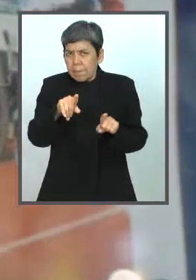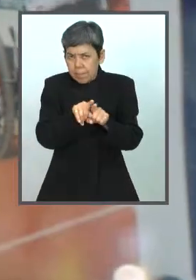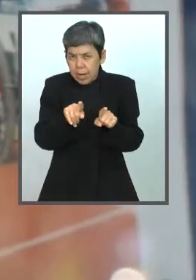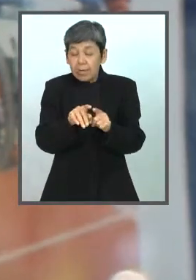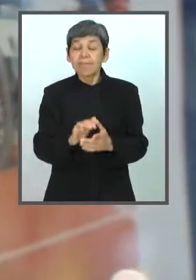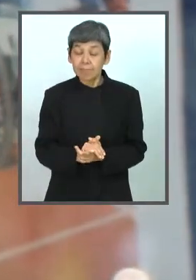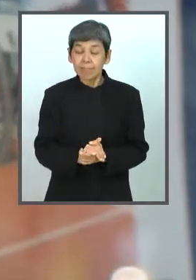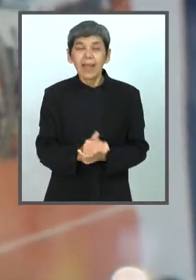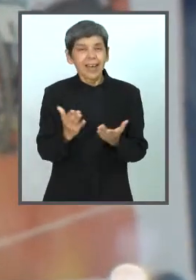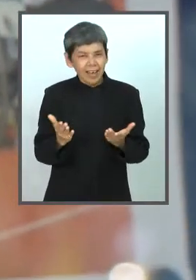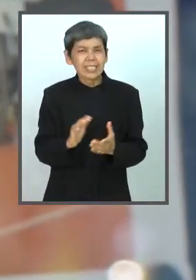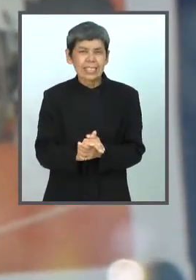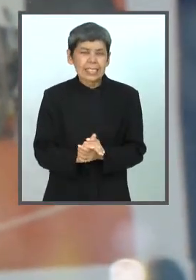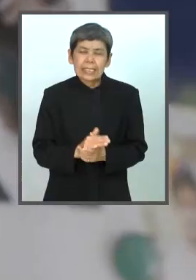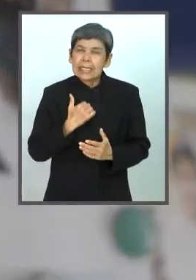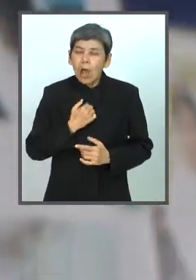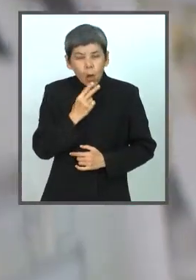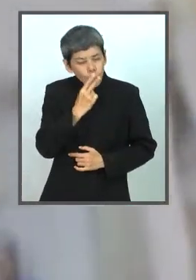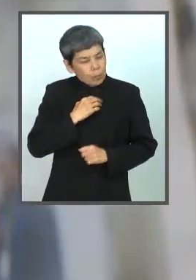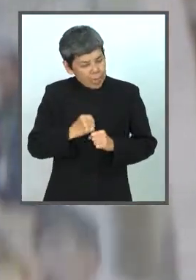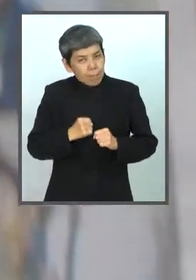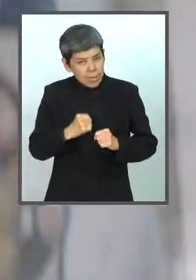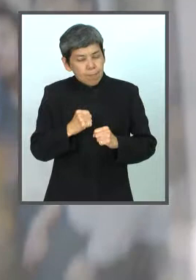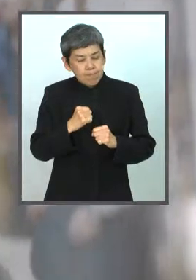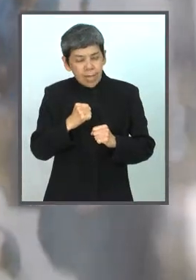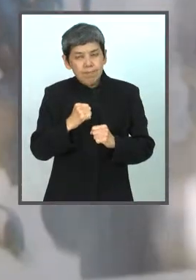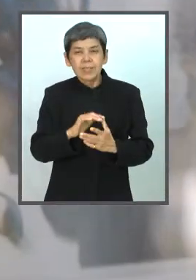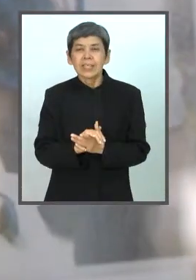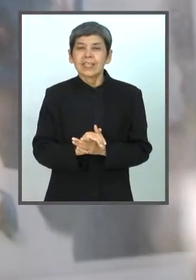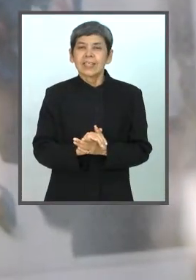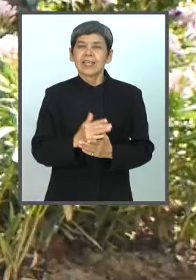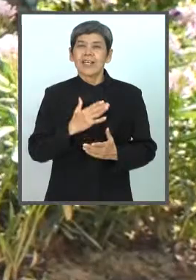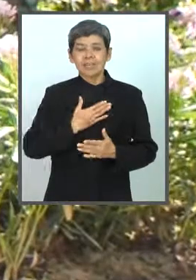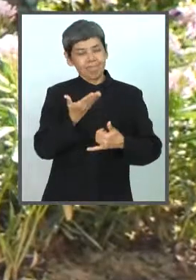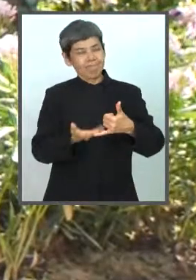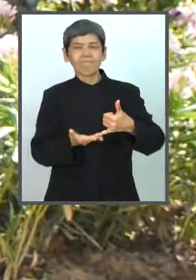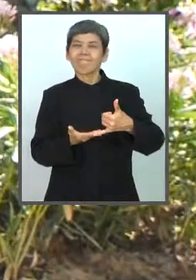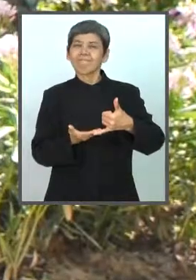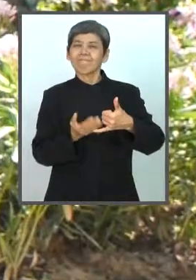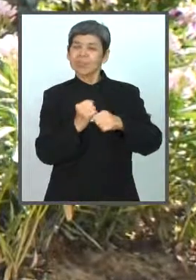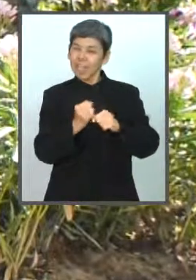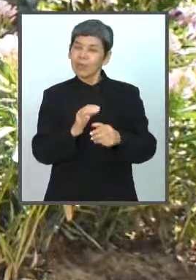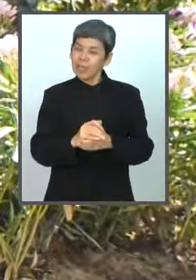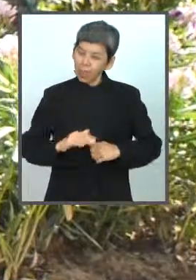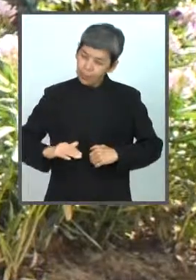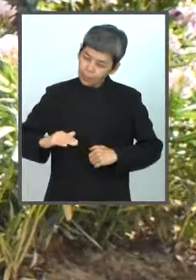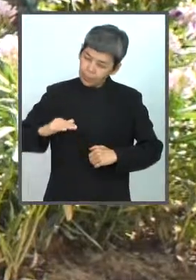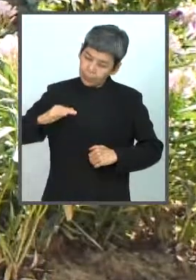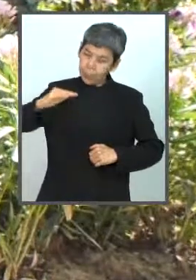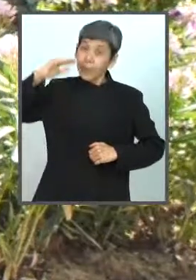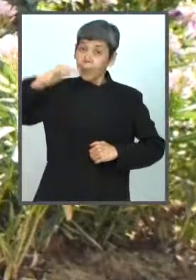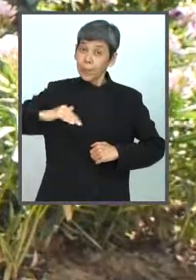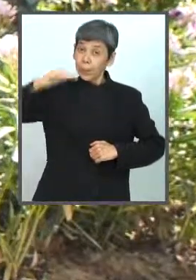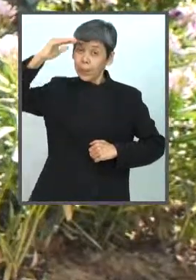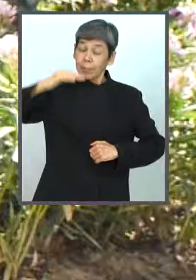ะนั้นเนี่ยแหละญาติๆนี่แหละเราควรภูมิใจนะคะที่เขาสามารถแบบเกิดมาแล้วเติบโตขึ้นมา